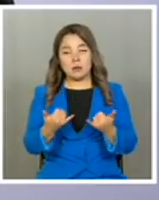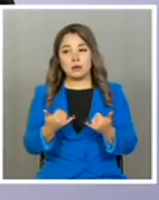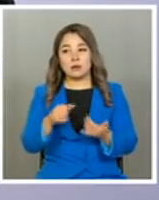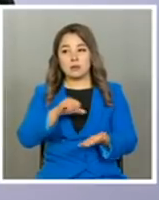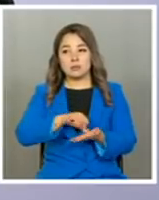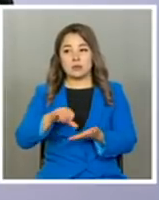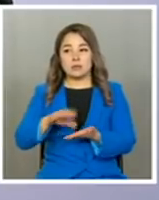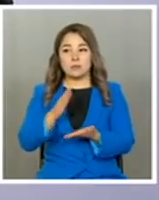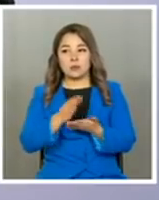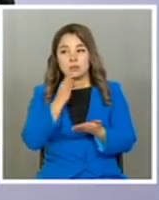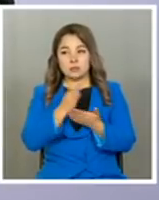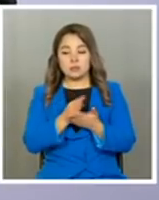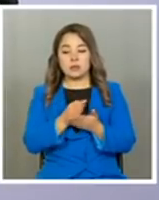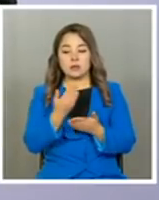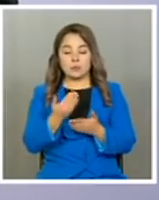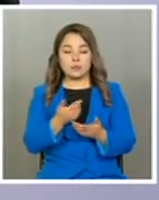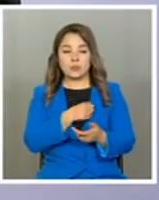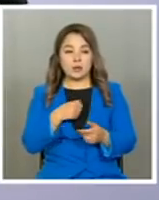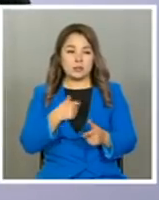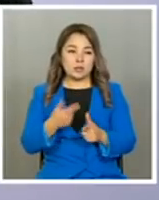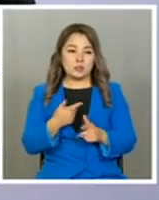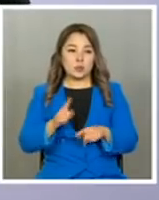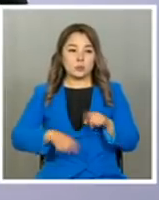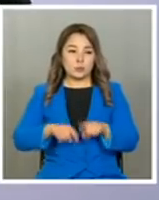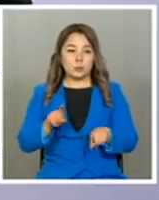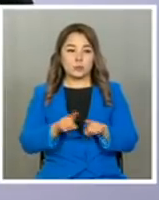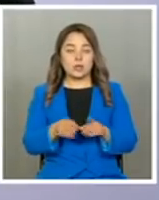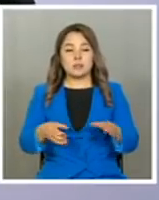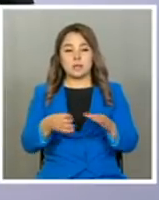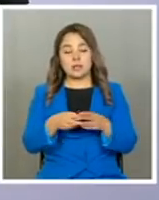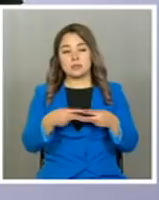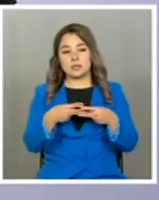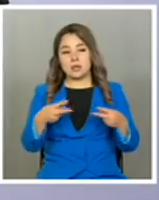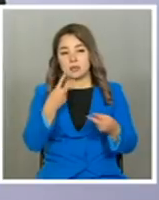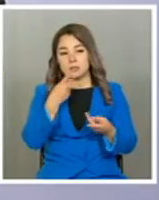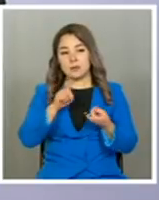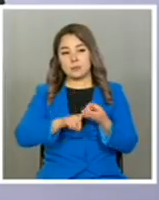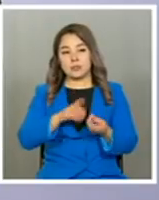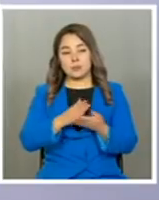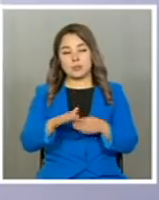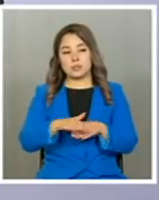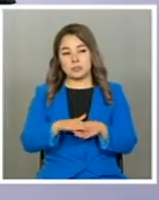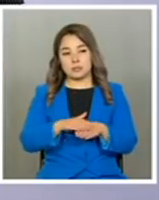ол өзінің шыққан, яғни туыстық тегіне байланысты болды.